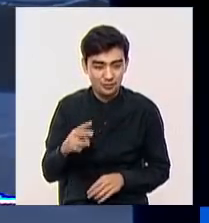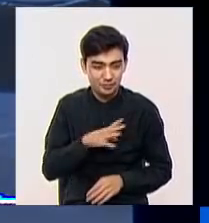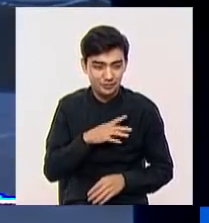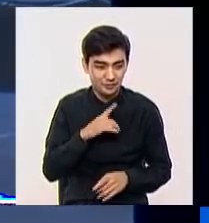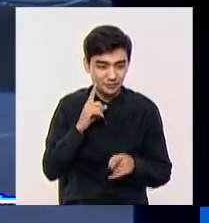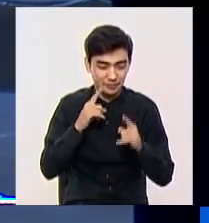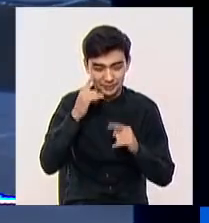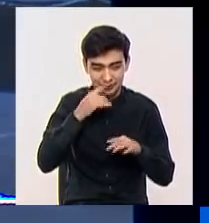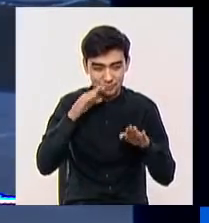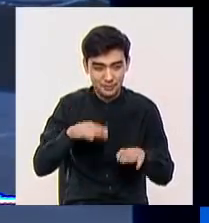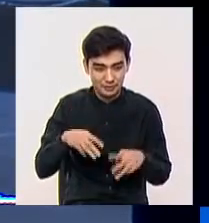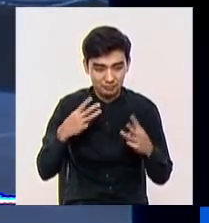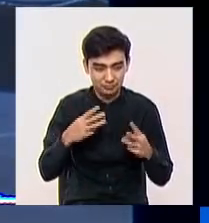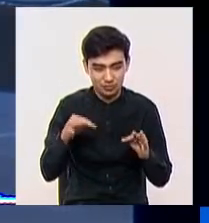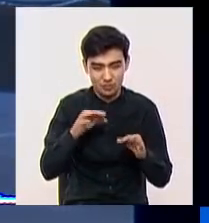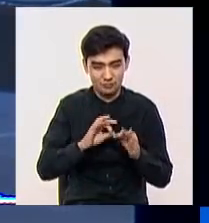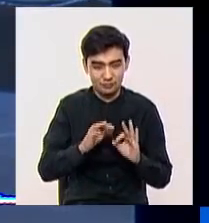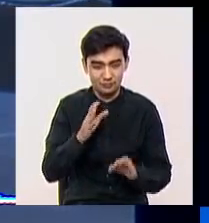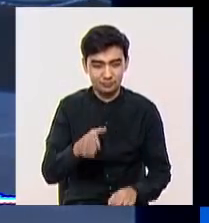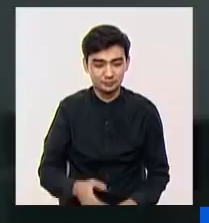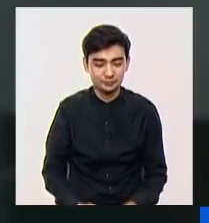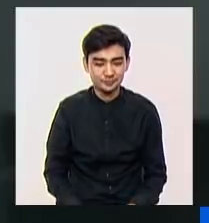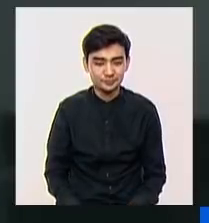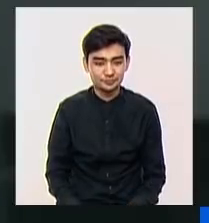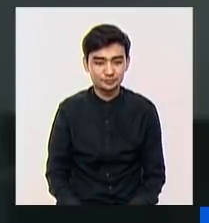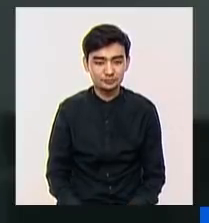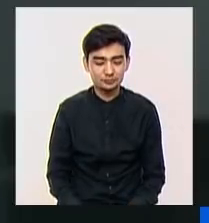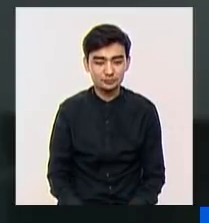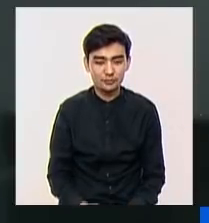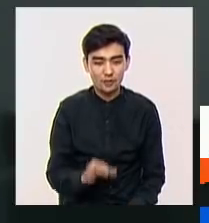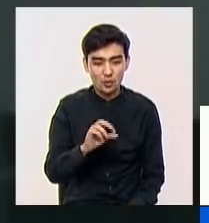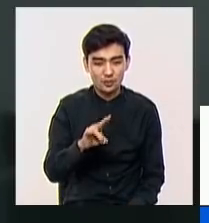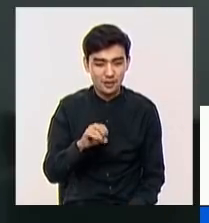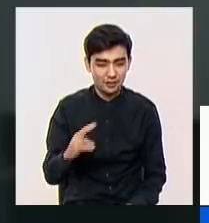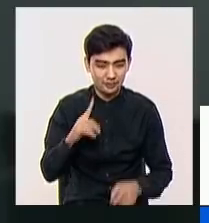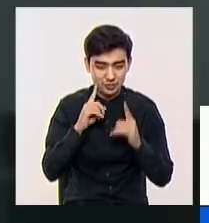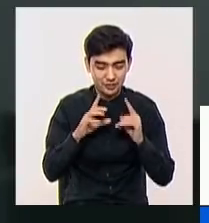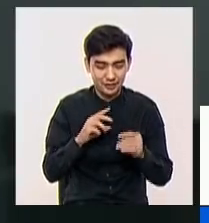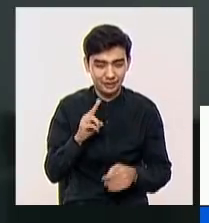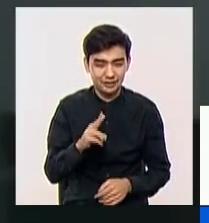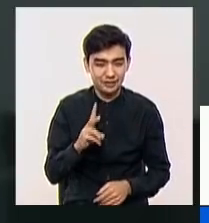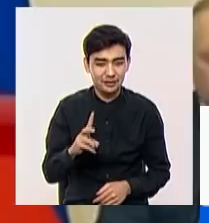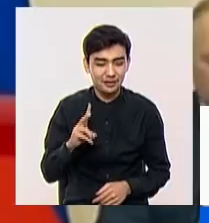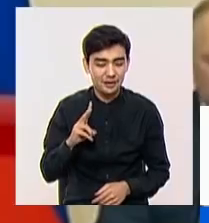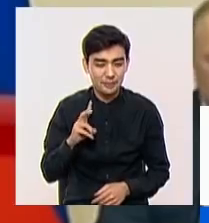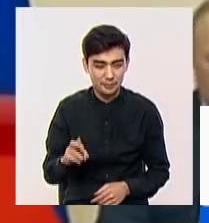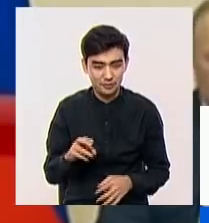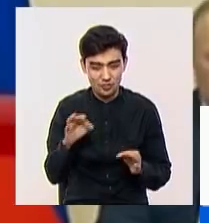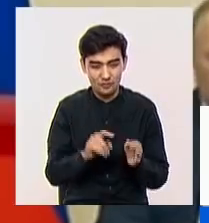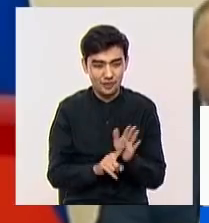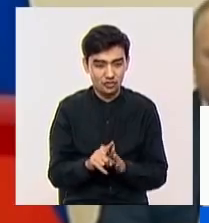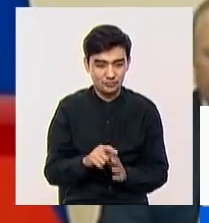казахстане долин осипова расскажет подробнее онлайн заседанию dkb началось с минуты молчания касым-жомарт токаев